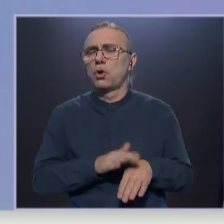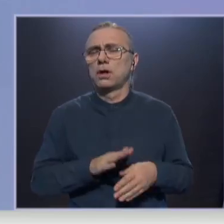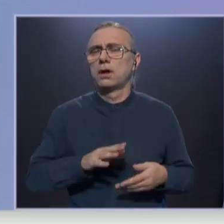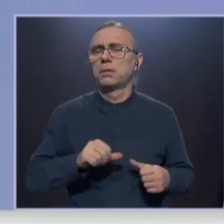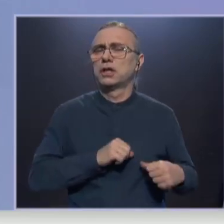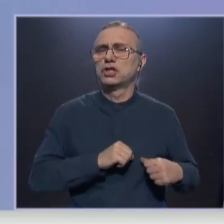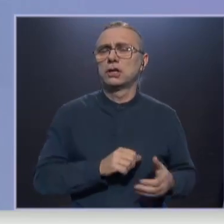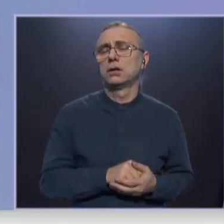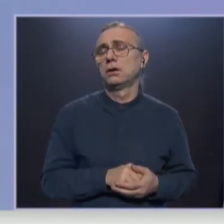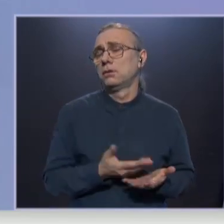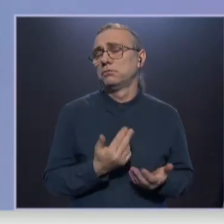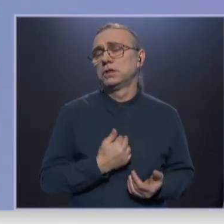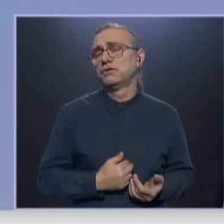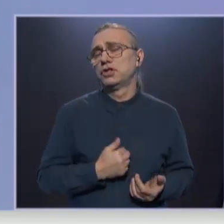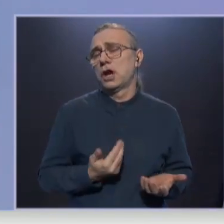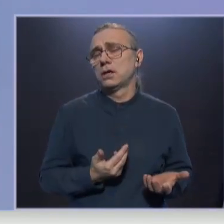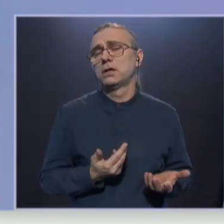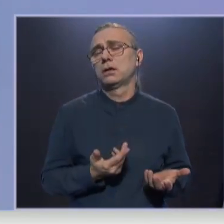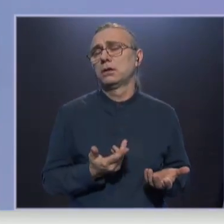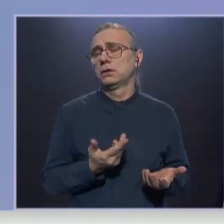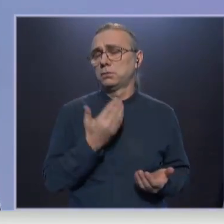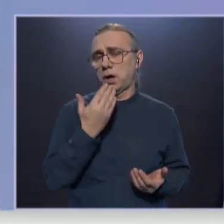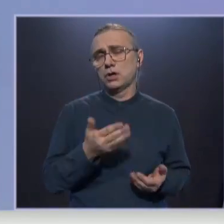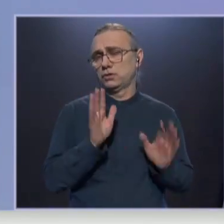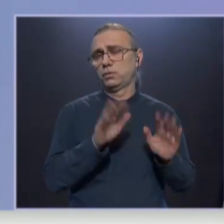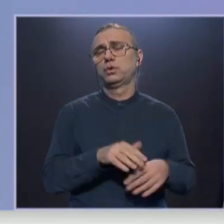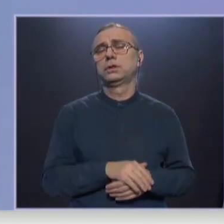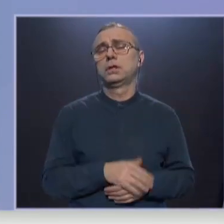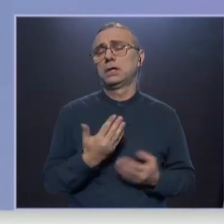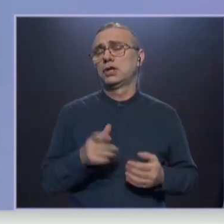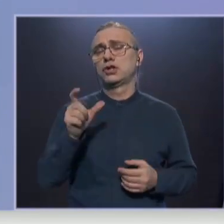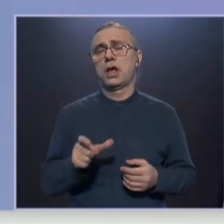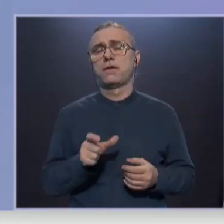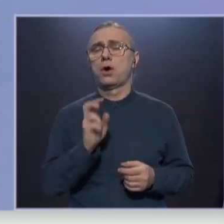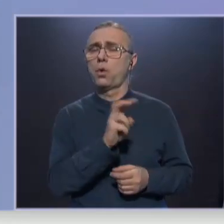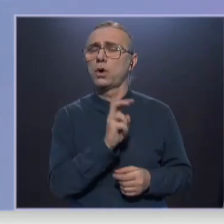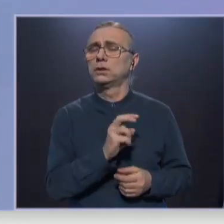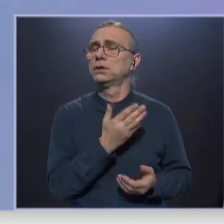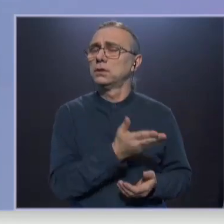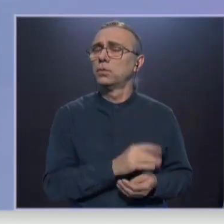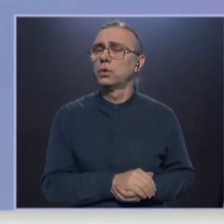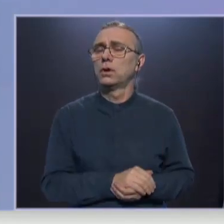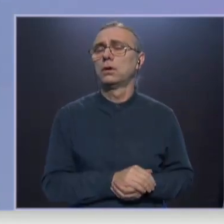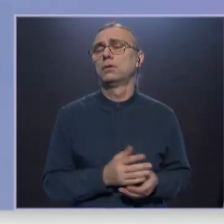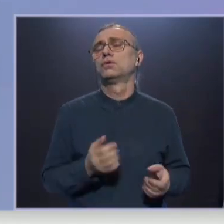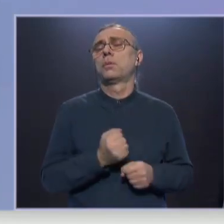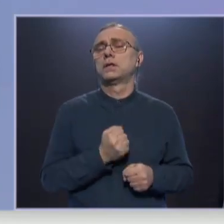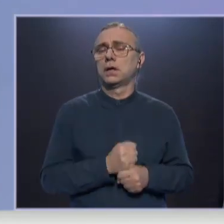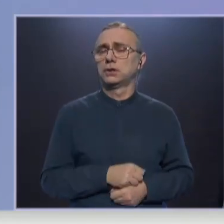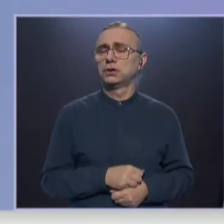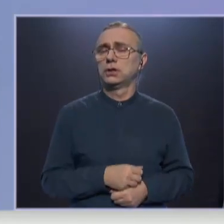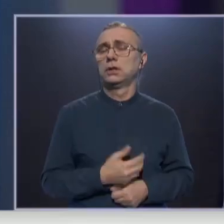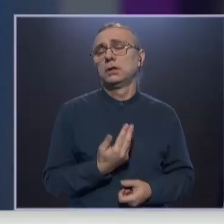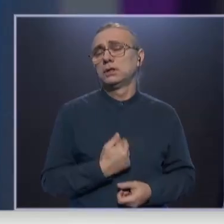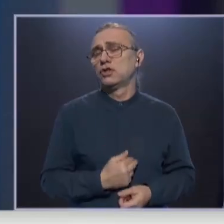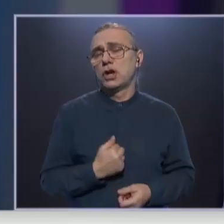прав каждый раз спрашивать, тем более, если человек к нему ходит уже там 10-й год одно и то же. Но что уж поделаешь, как умеет, так